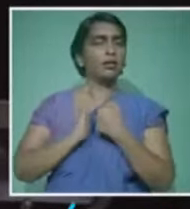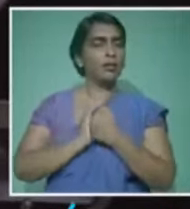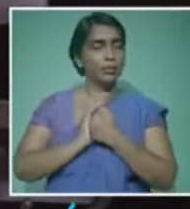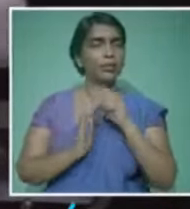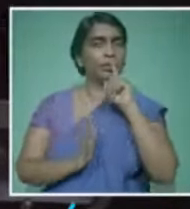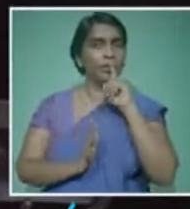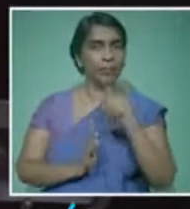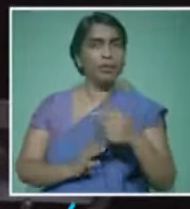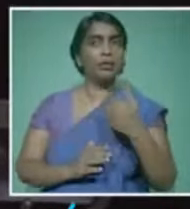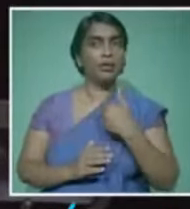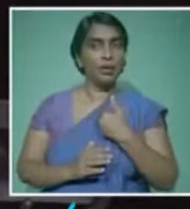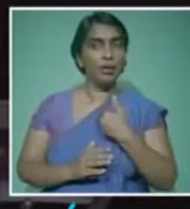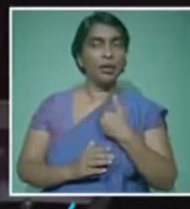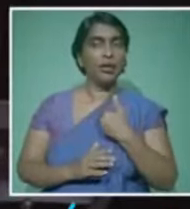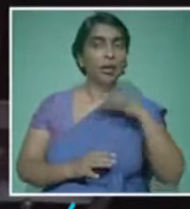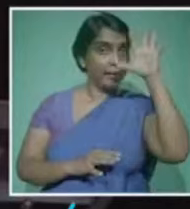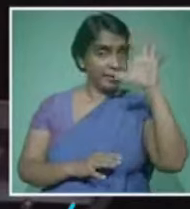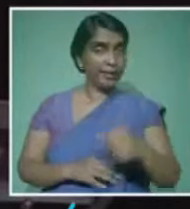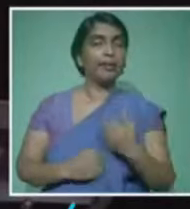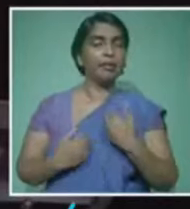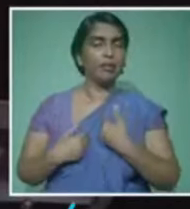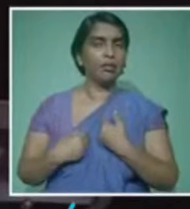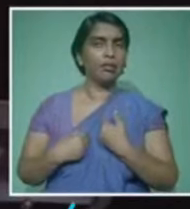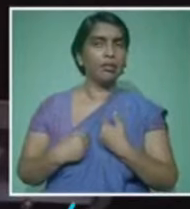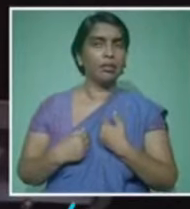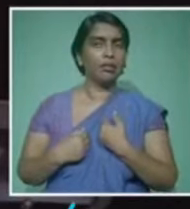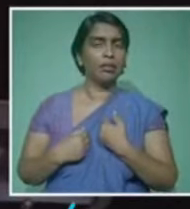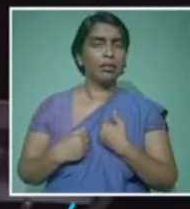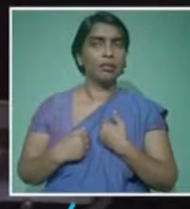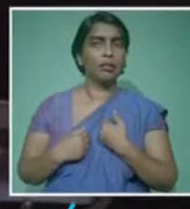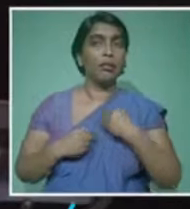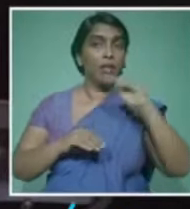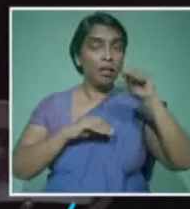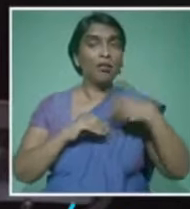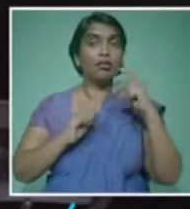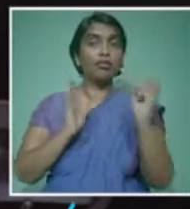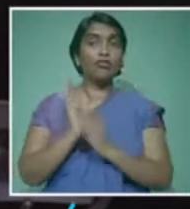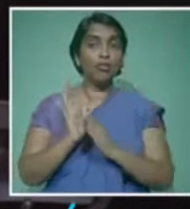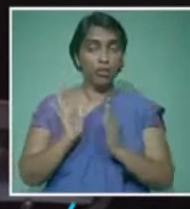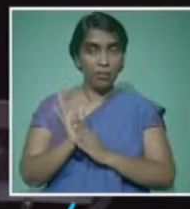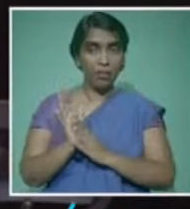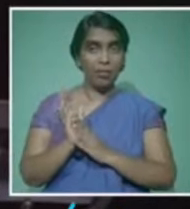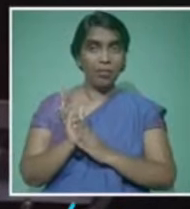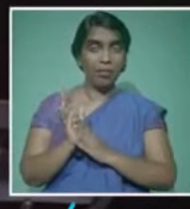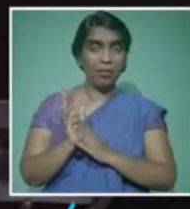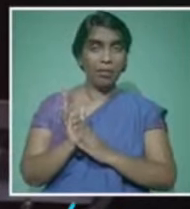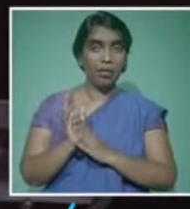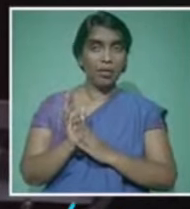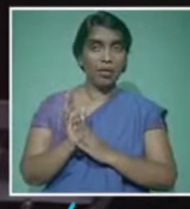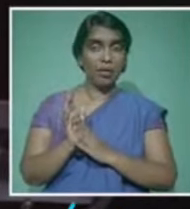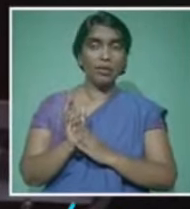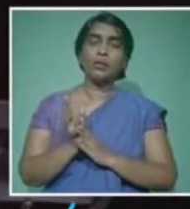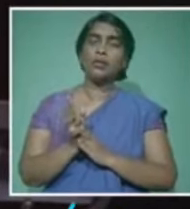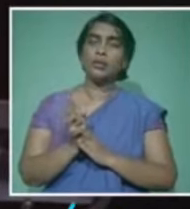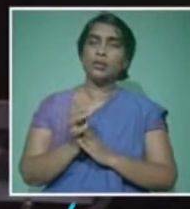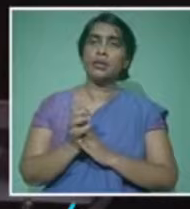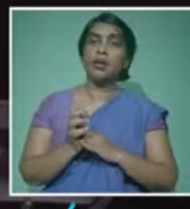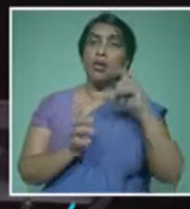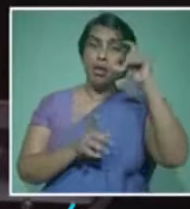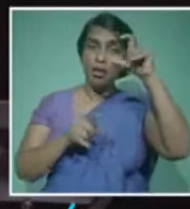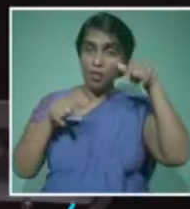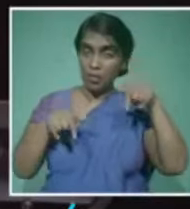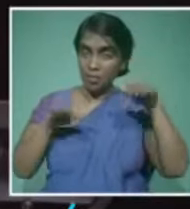ඉල්ලනවා අපිට ගේන්න දෙන්න කරු කතානායකතුමනි වරප්‍රසාද කමිටුව හමුවට මේ කොළඹ